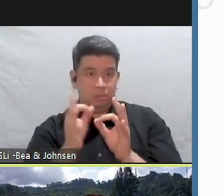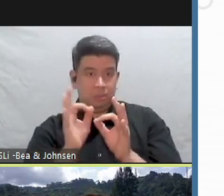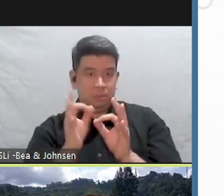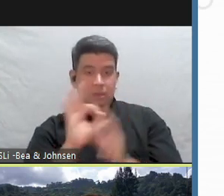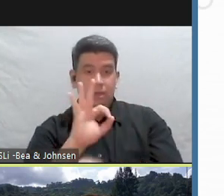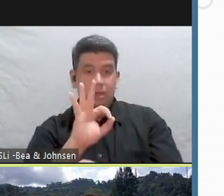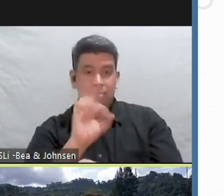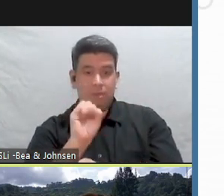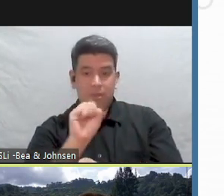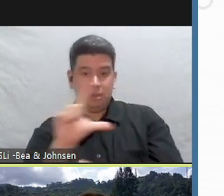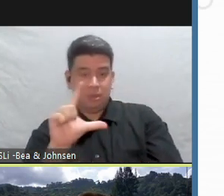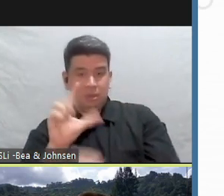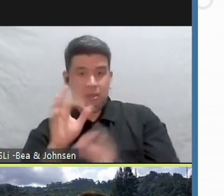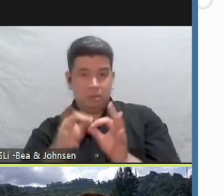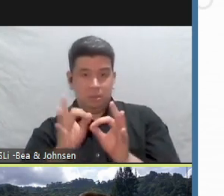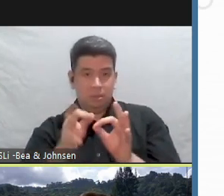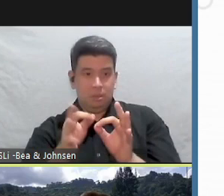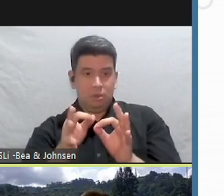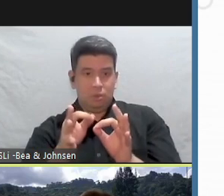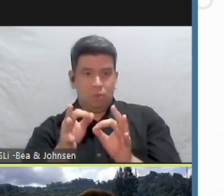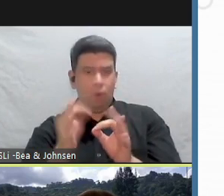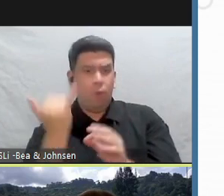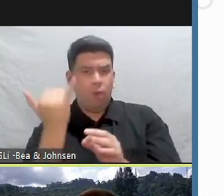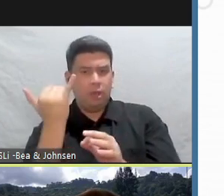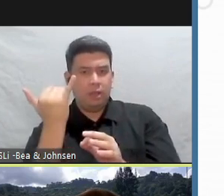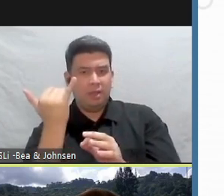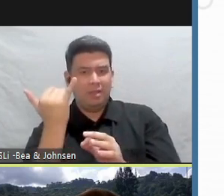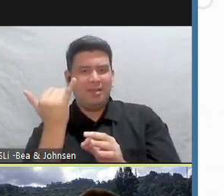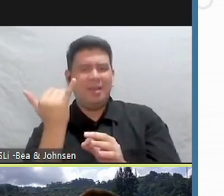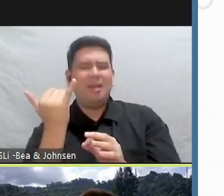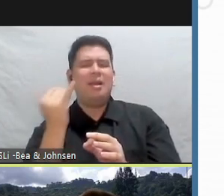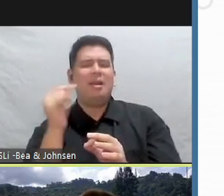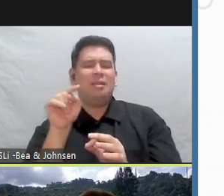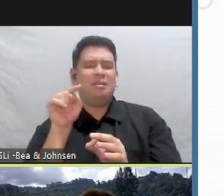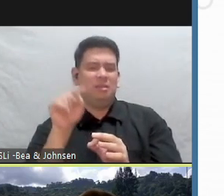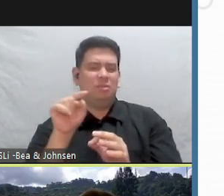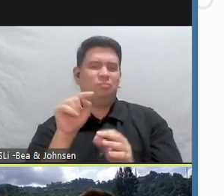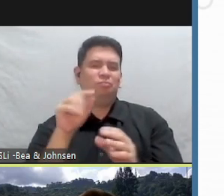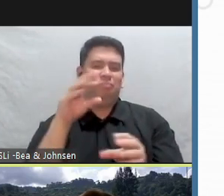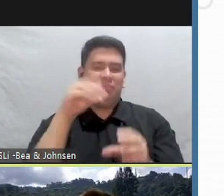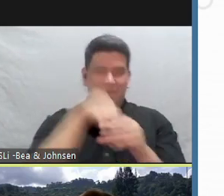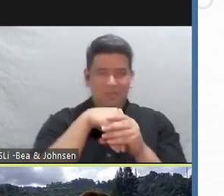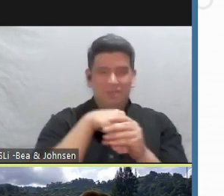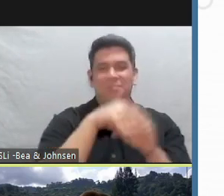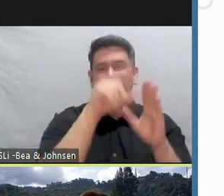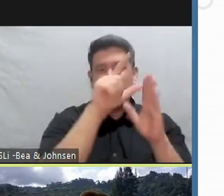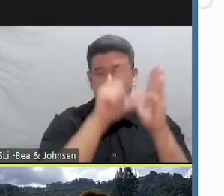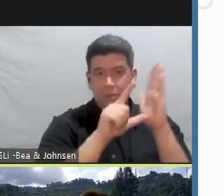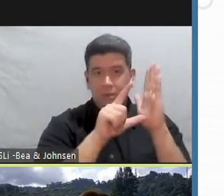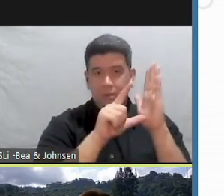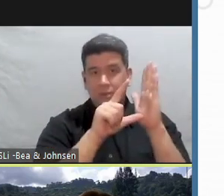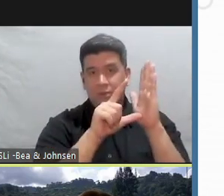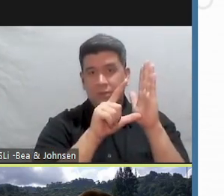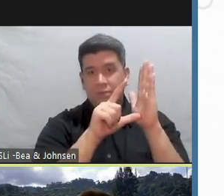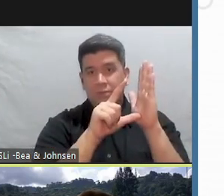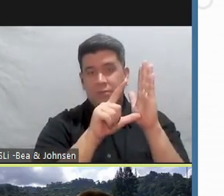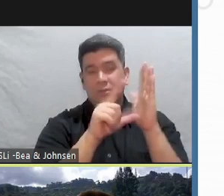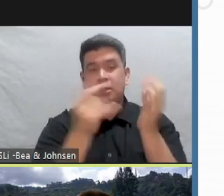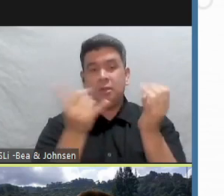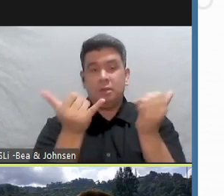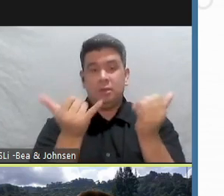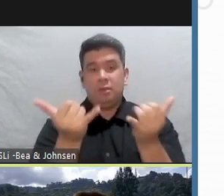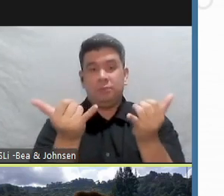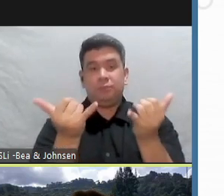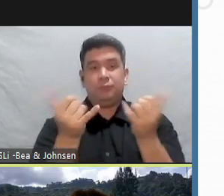nag-interpret sa sign language ay dahil sa batas na to. Okay, at ito na po ngayon ang ginagamit